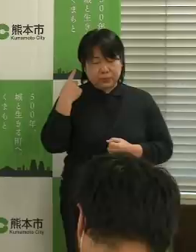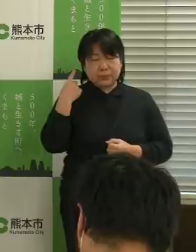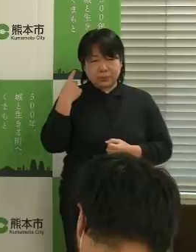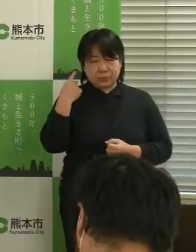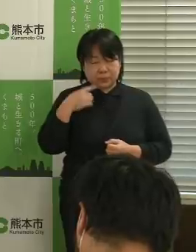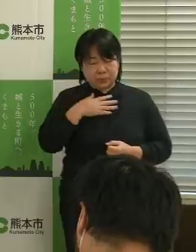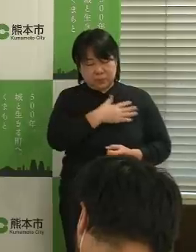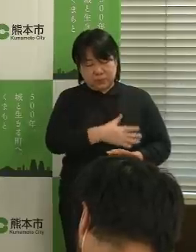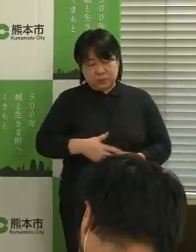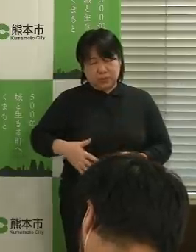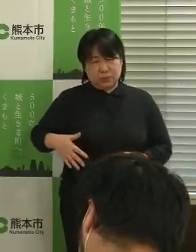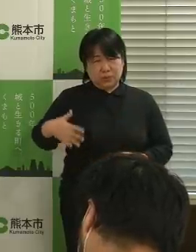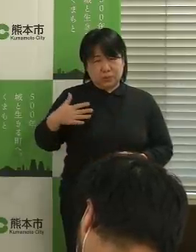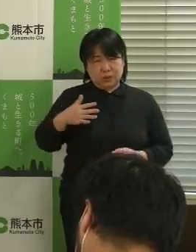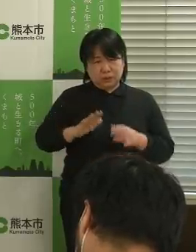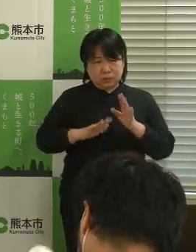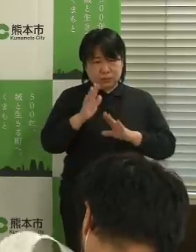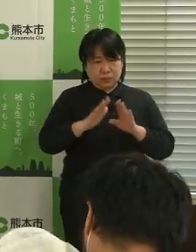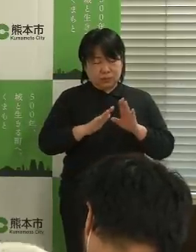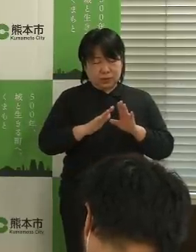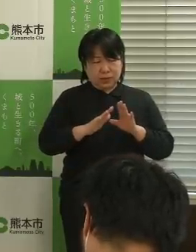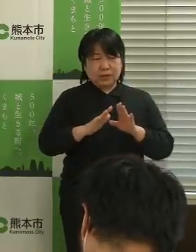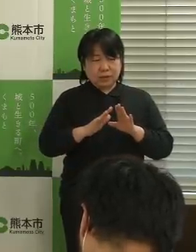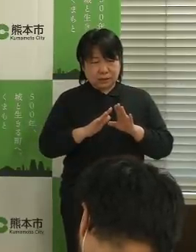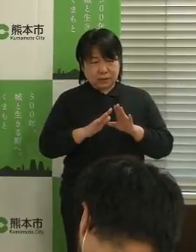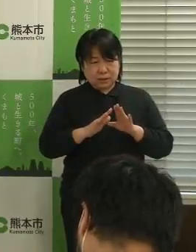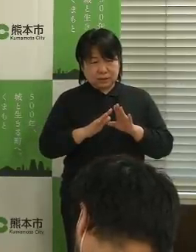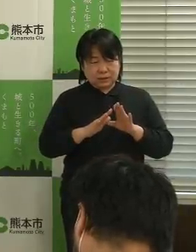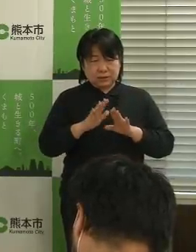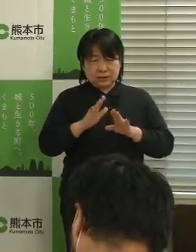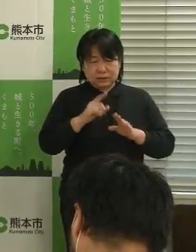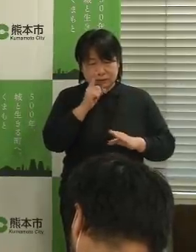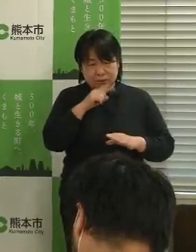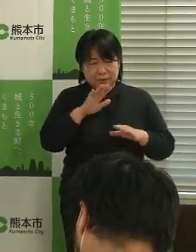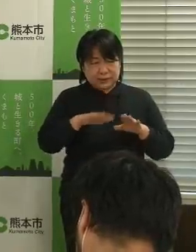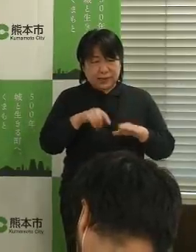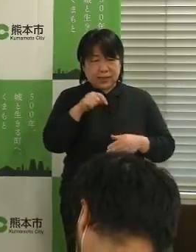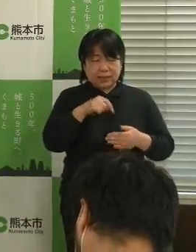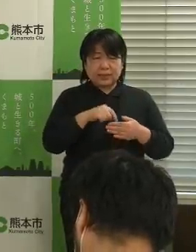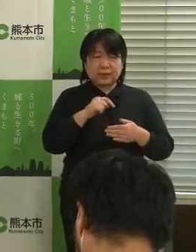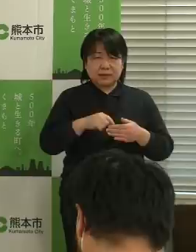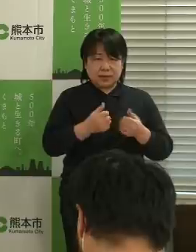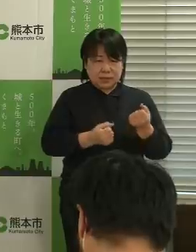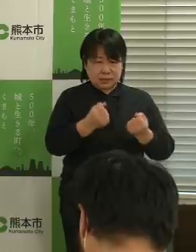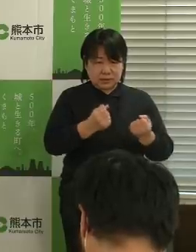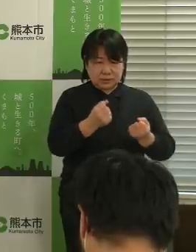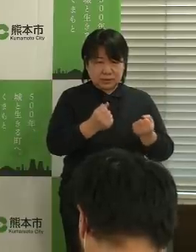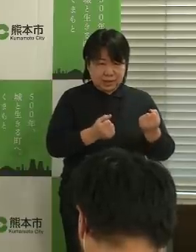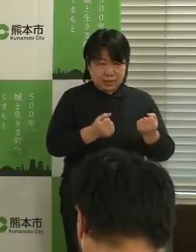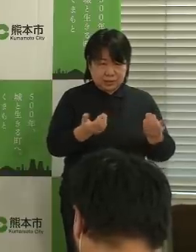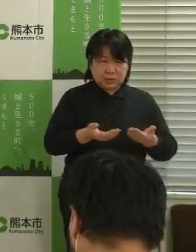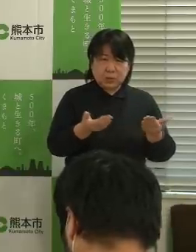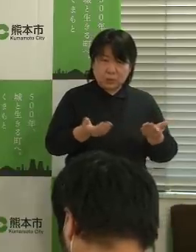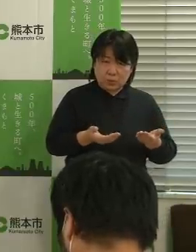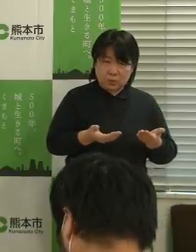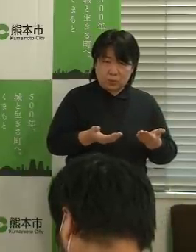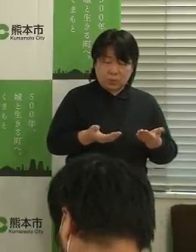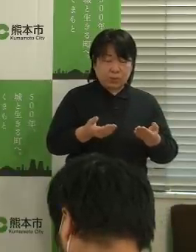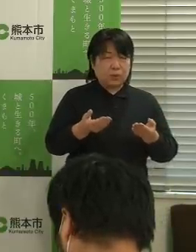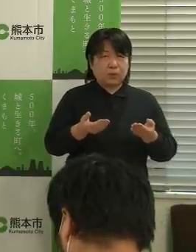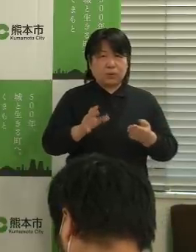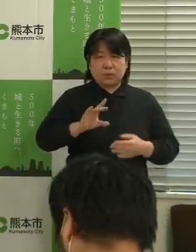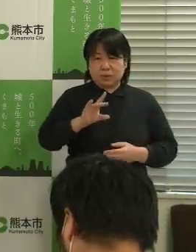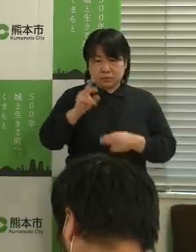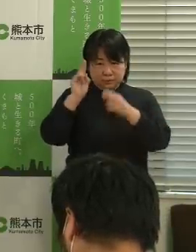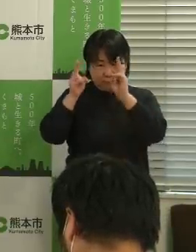がですね、非常に不安定な中で乗務をされているということを、考えますと、タクシー会社がこれを